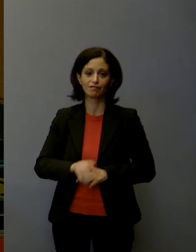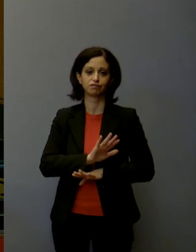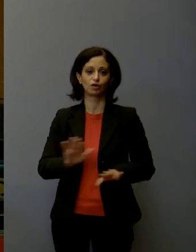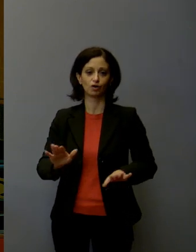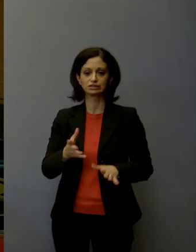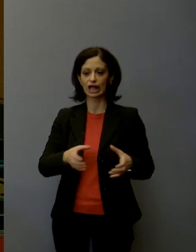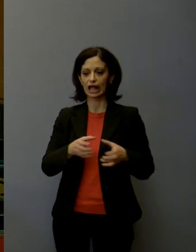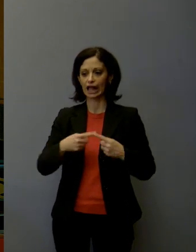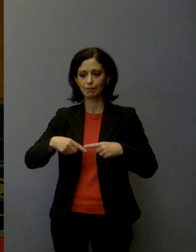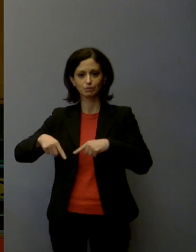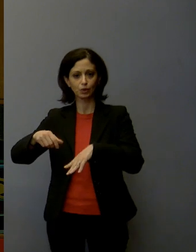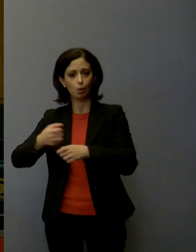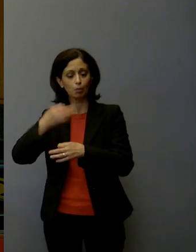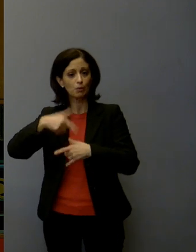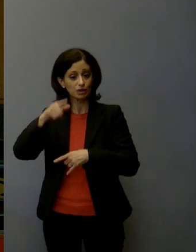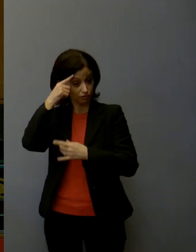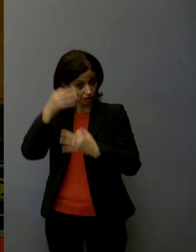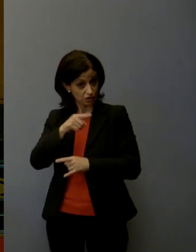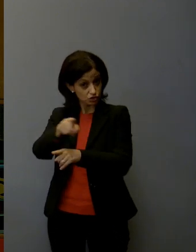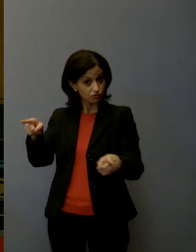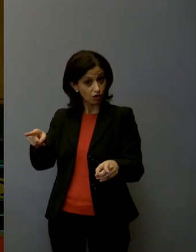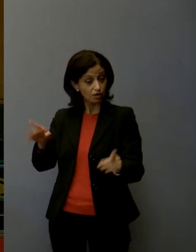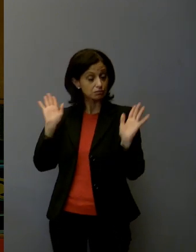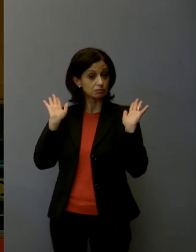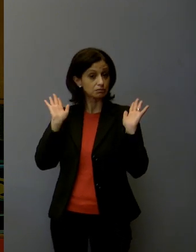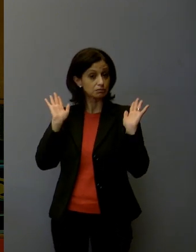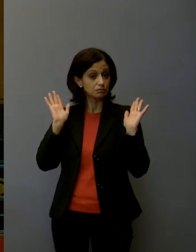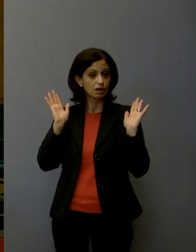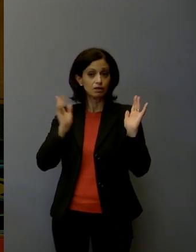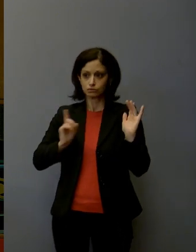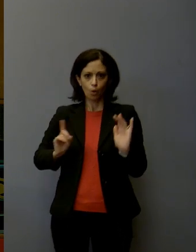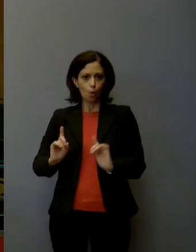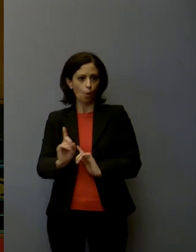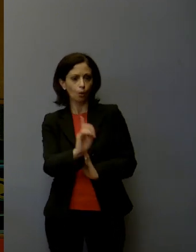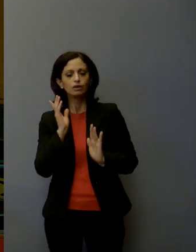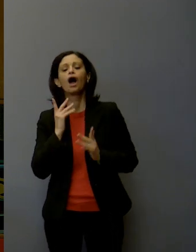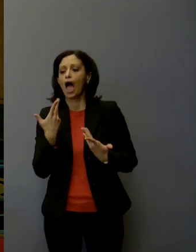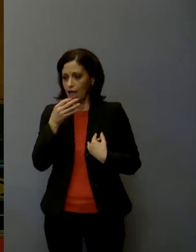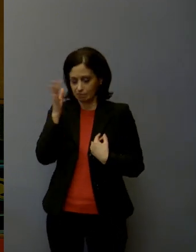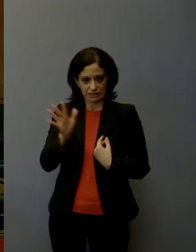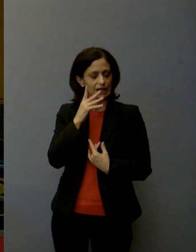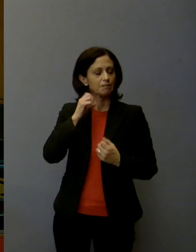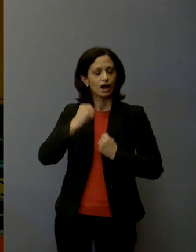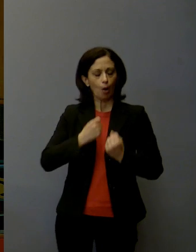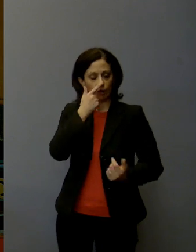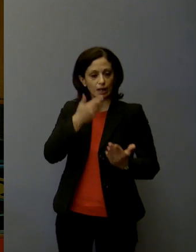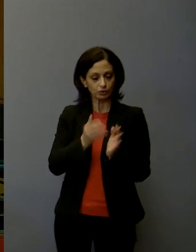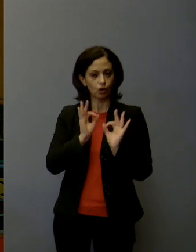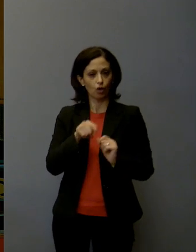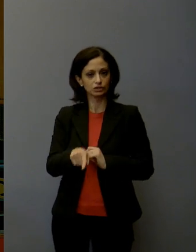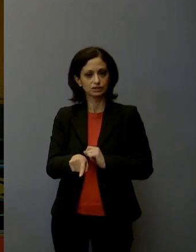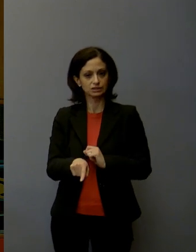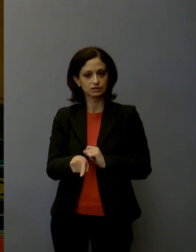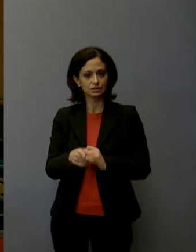la capigruppo Perché l'avete deciso voi Ah ecco no perché allora A me pare che questo atteggiamento a questo punto sia